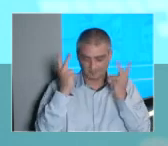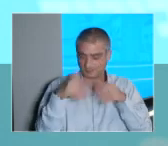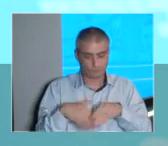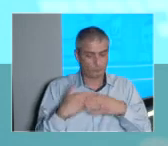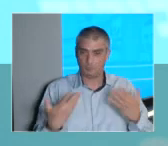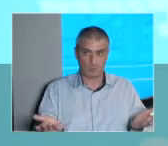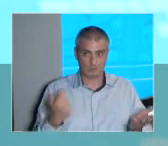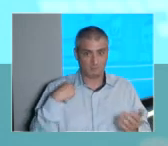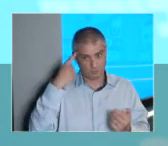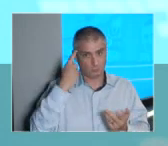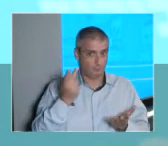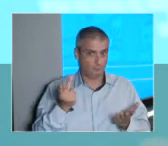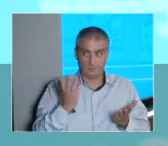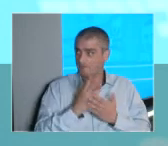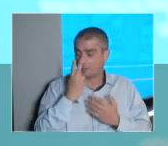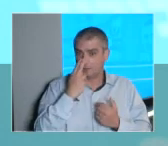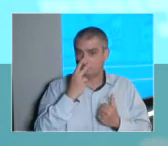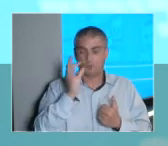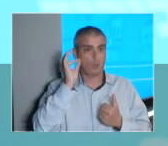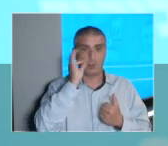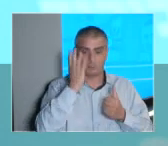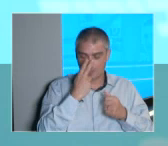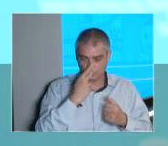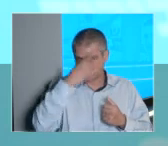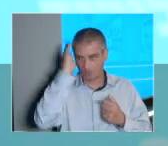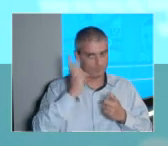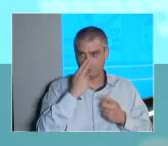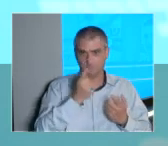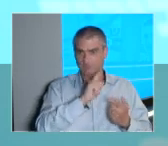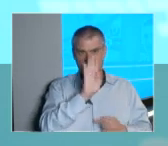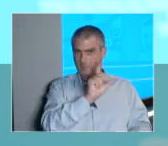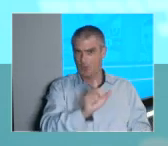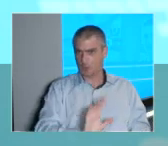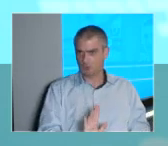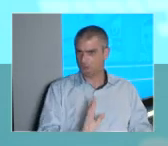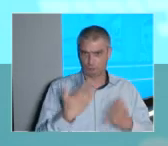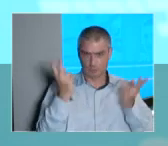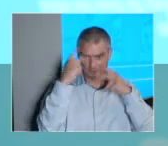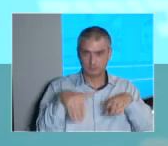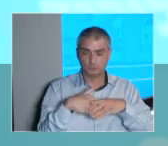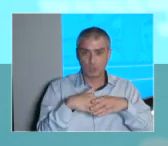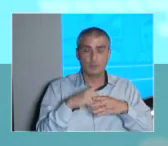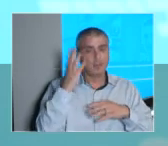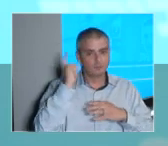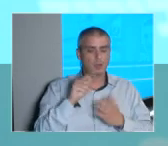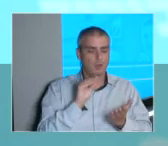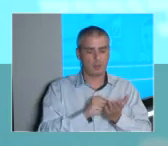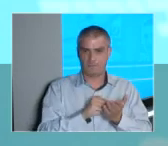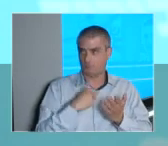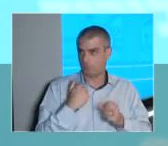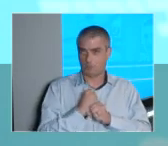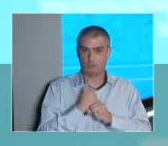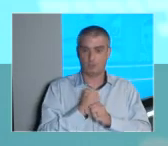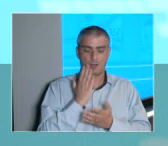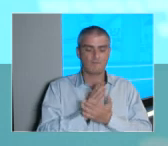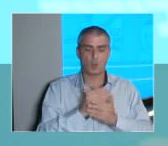שלום, ואני חושב שזה נכון, ניסינו, ברק ניסה, אולמרט ניסה, זה לא נתניהו השם, שאין הסכם שלום. אפשר היה לקבוע מה שאני הייתי עושה,